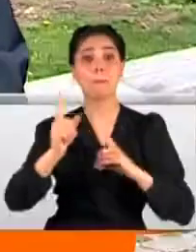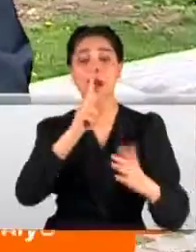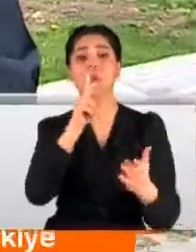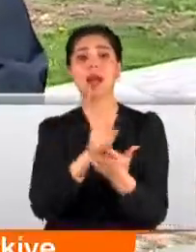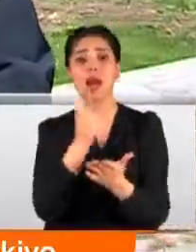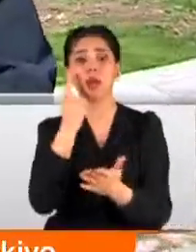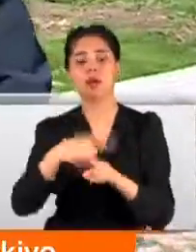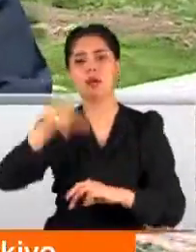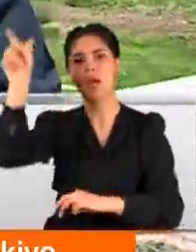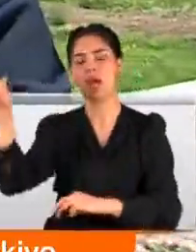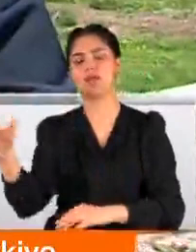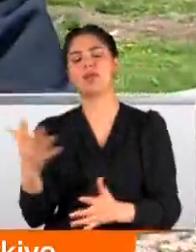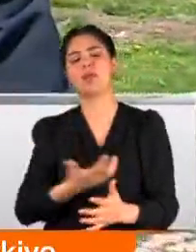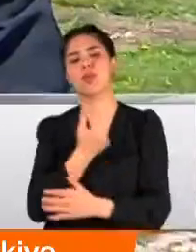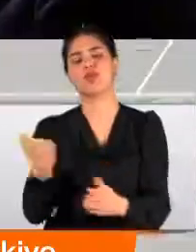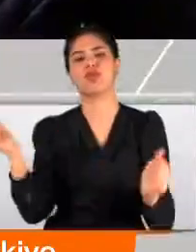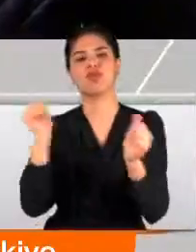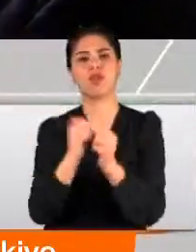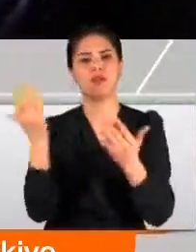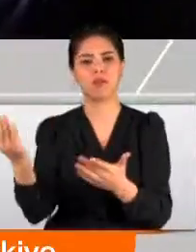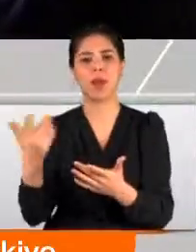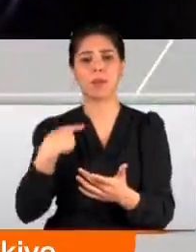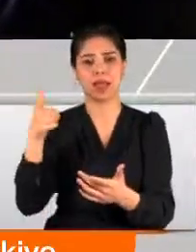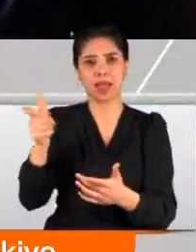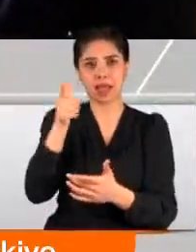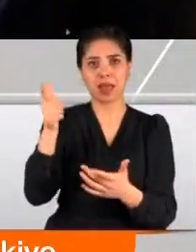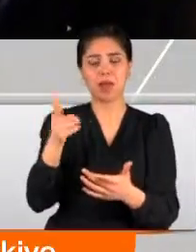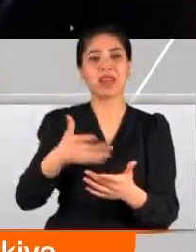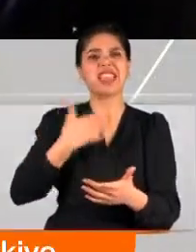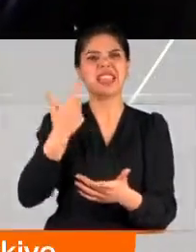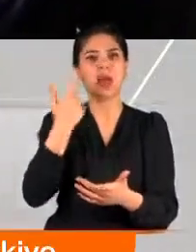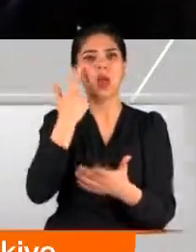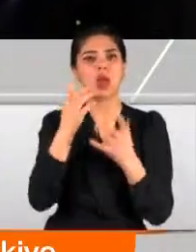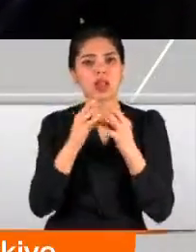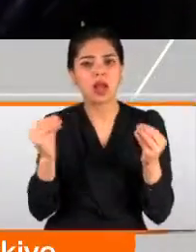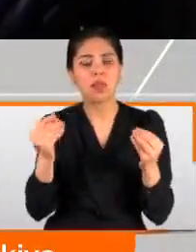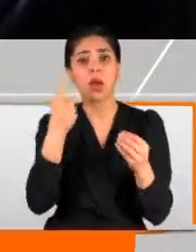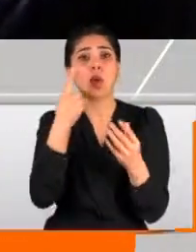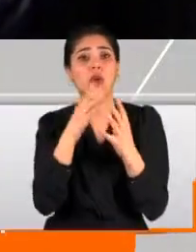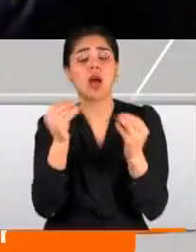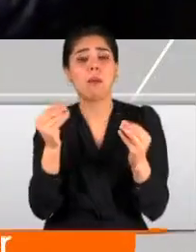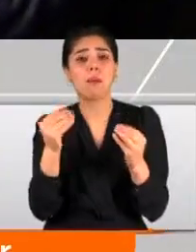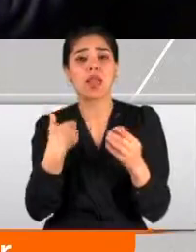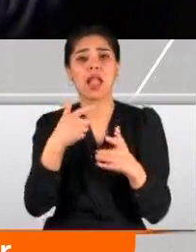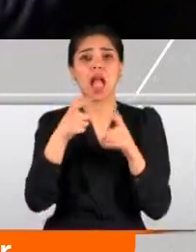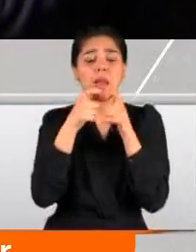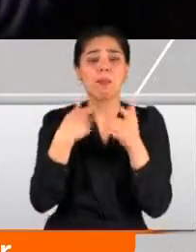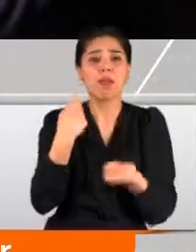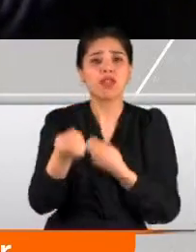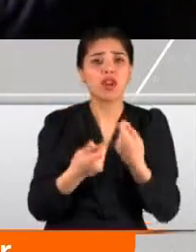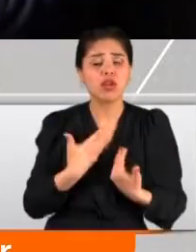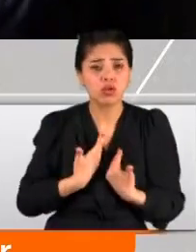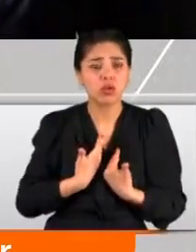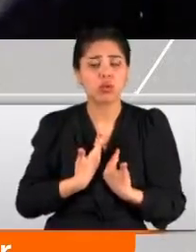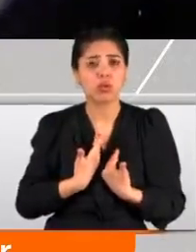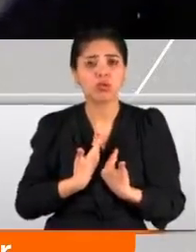kararla Ercan Yüksel bir kez daha yıkıldı. Bir kameraman istemediği şey uzunluğunu kaybetmesi, özellikle gözünü kaybetmesi. Çünkü ekmeğimi bundan kazanıyorum